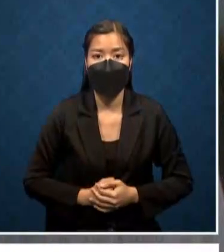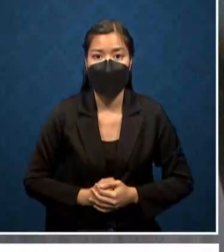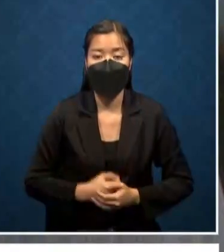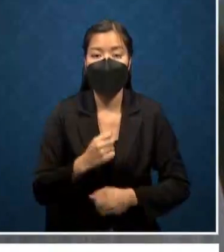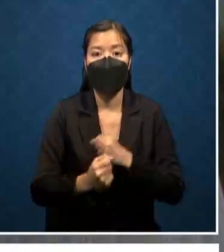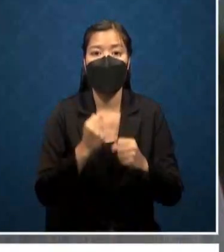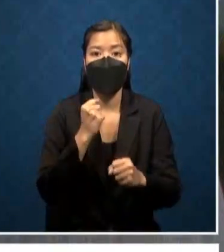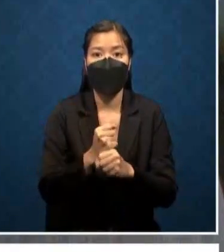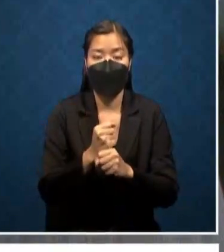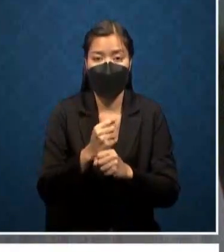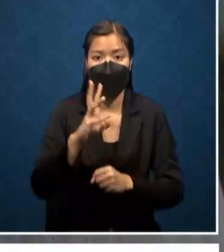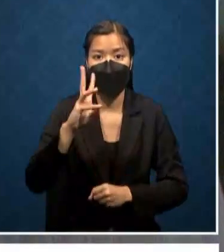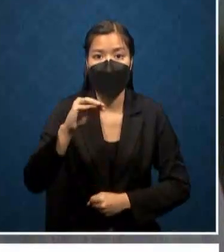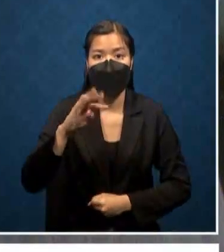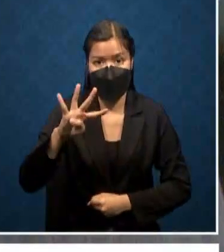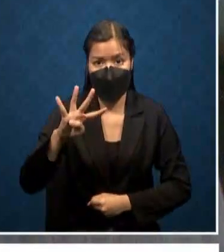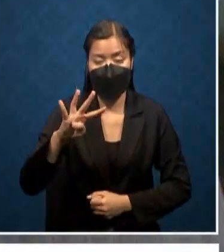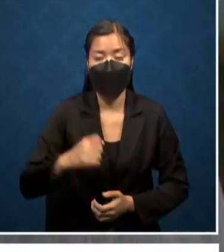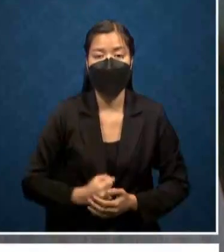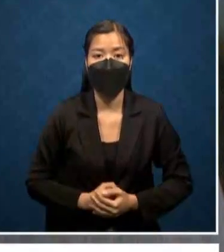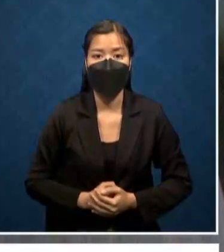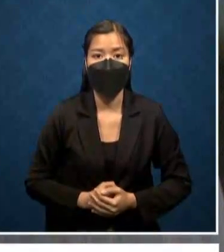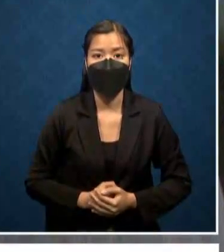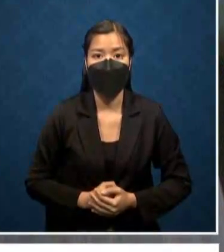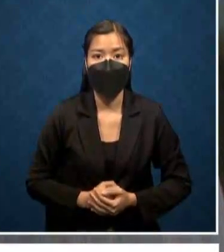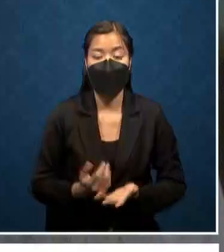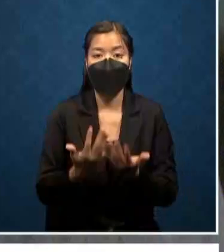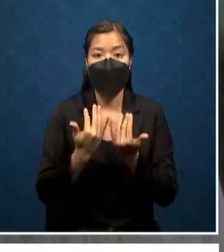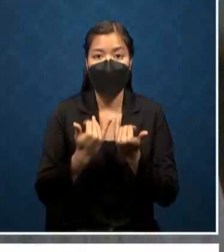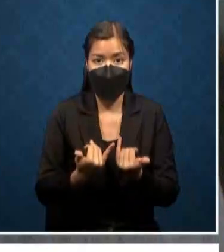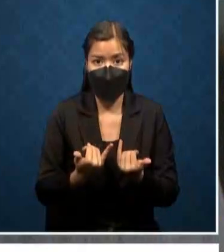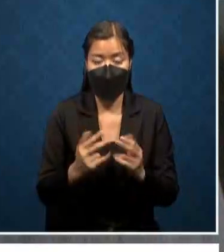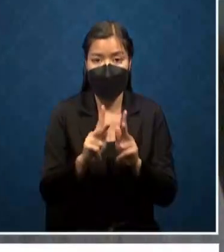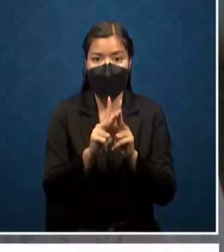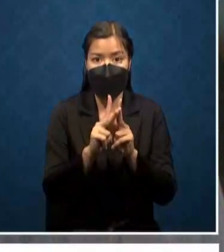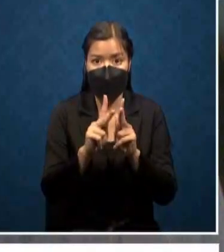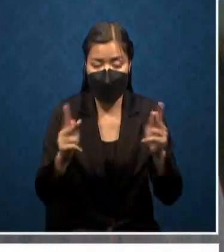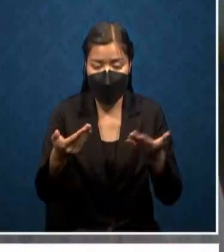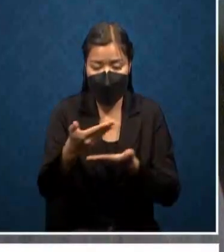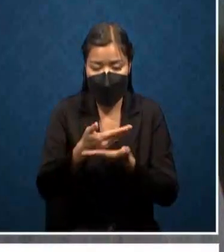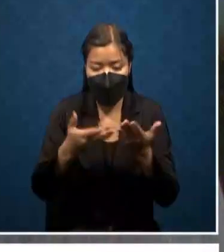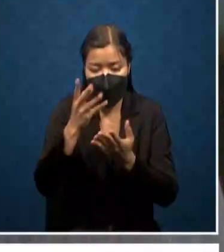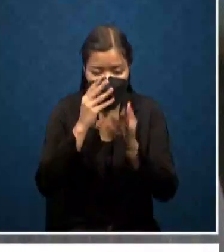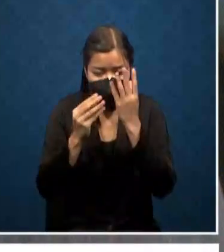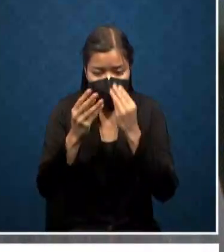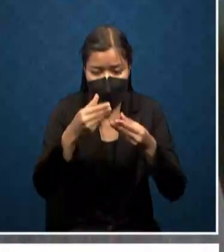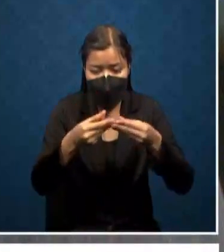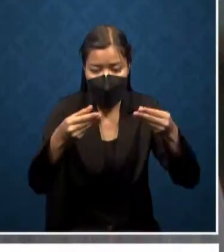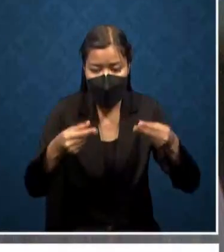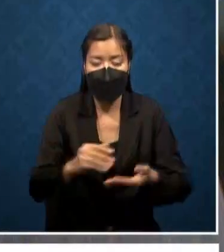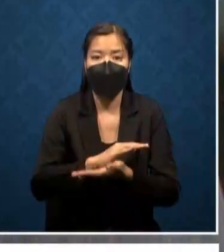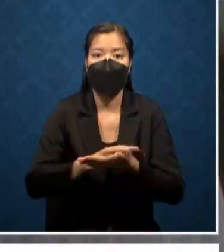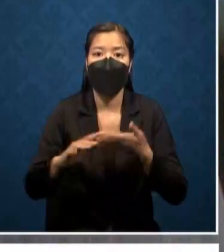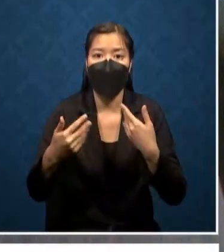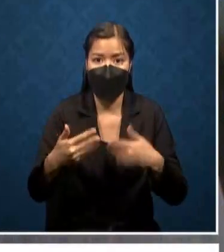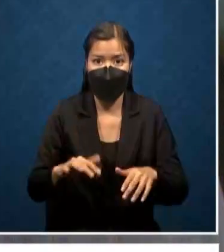พ.ศ. 2564ซึ่งบัดนี้คณะกรรมการได้ดำเนินการพิจารณาศึกษารายงานดังกล่าวเสร็จเรียบร้